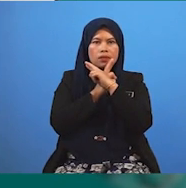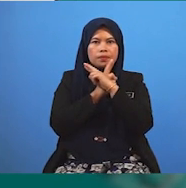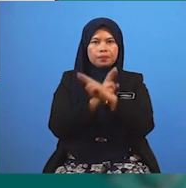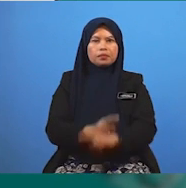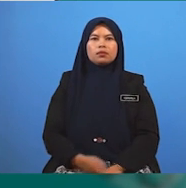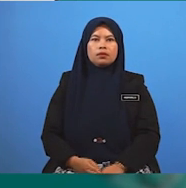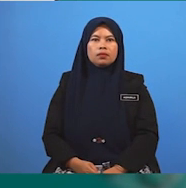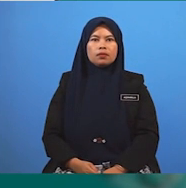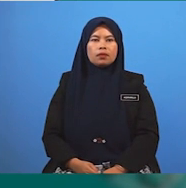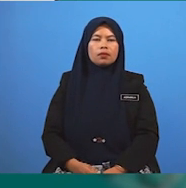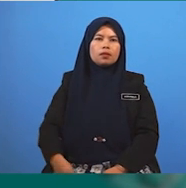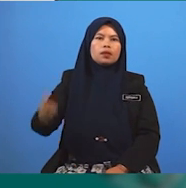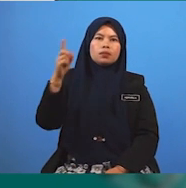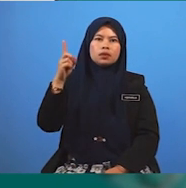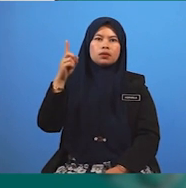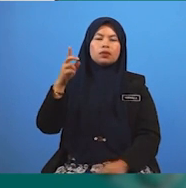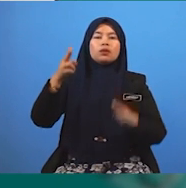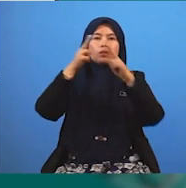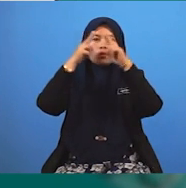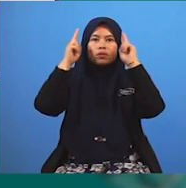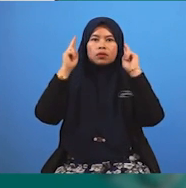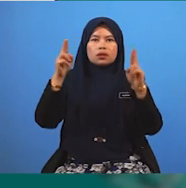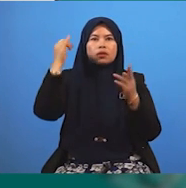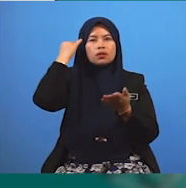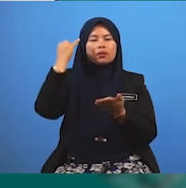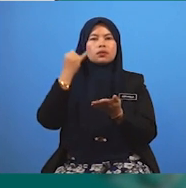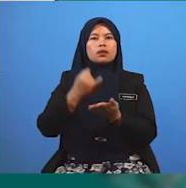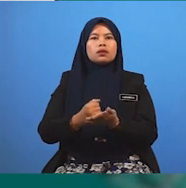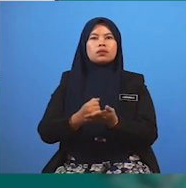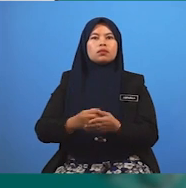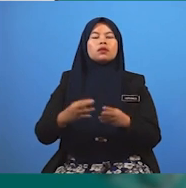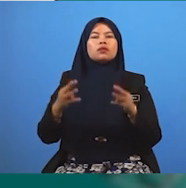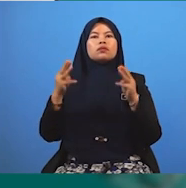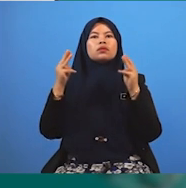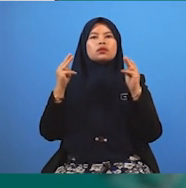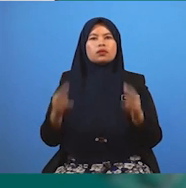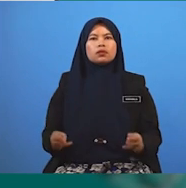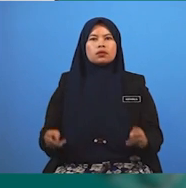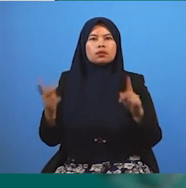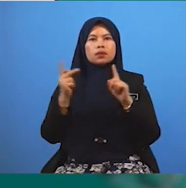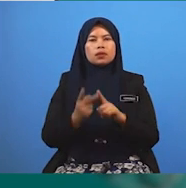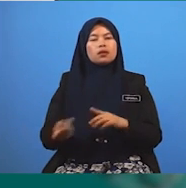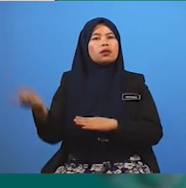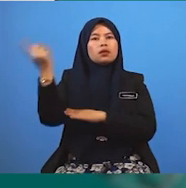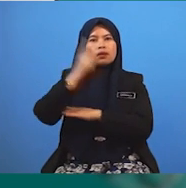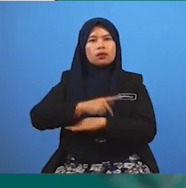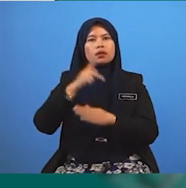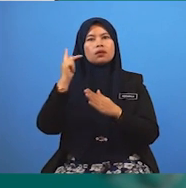pertama, menguji keimanan manusia terhadap hari kiamat